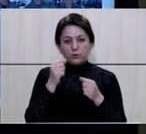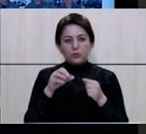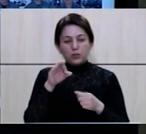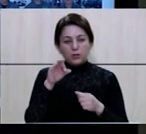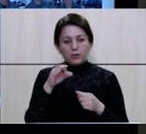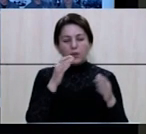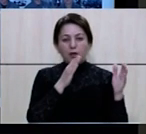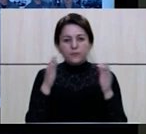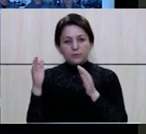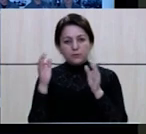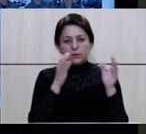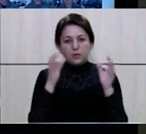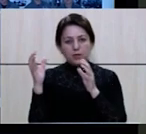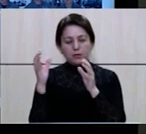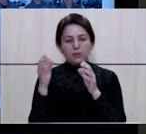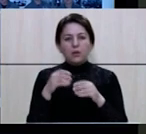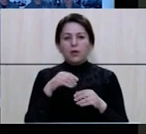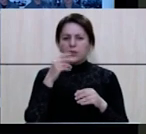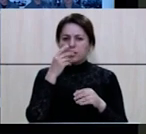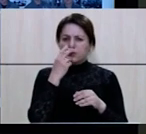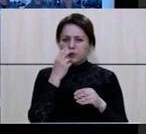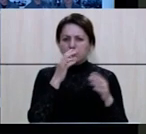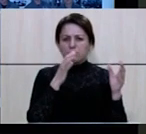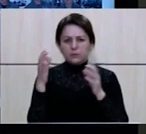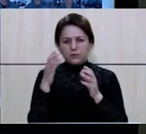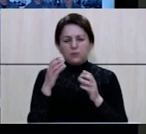avtobuslarni, mikroavtobuslarni, yuk mashinalarini ko'rasiz.